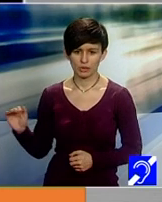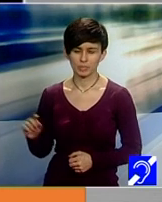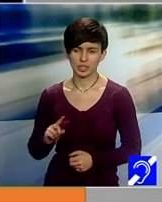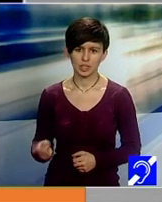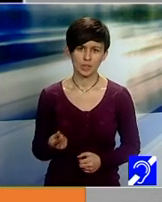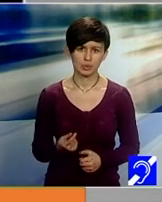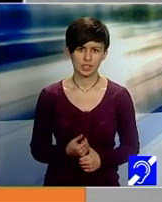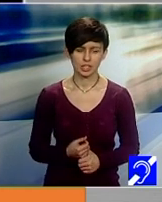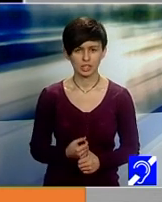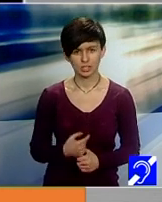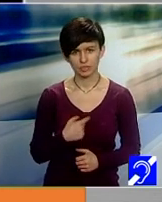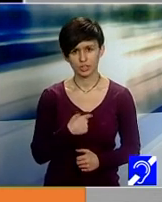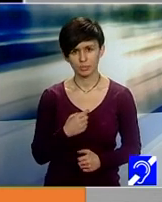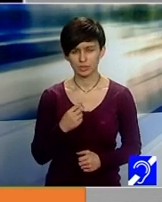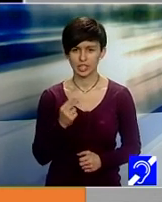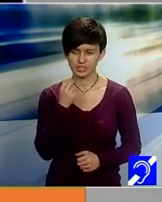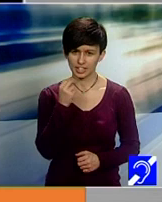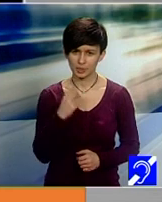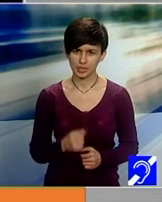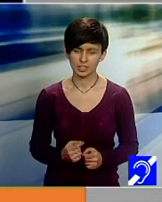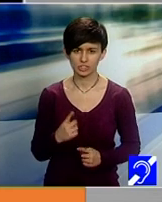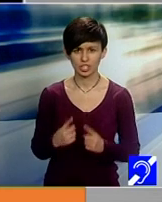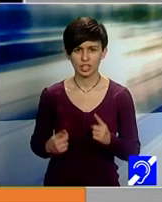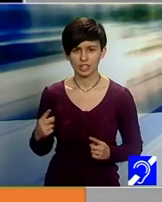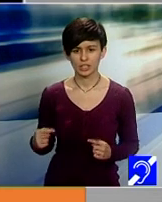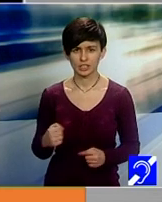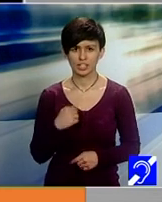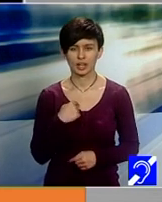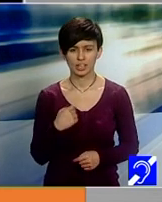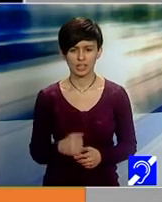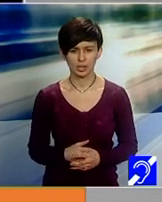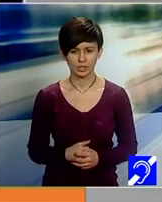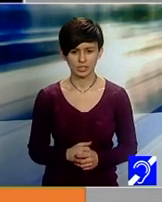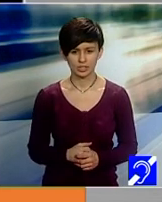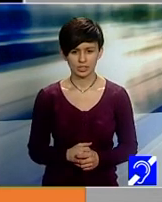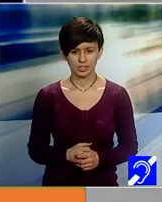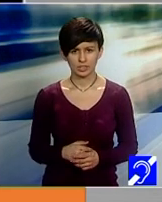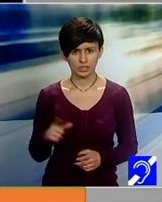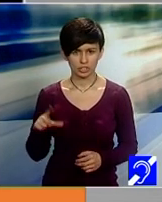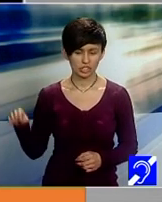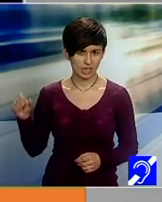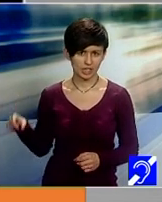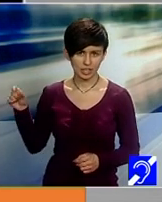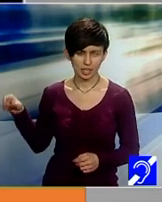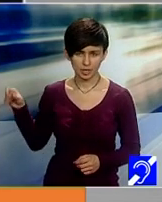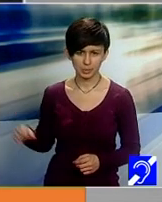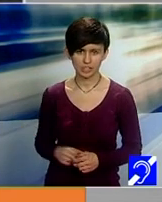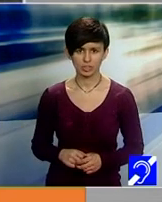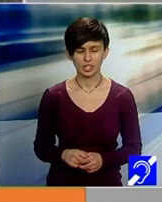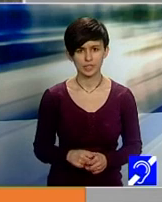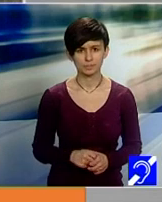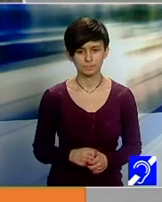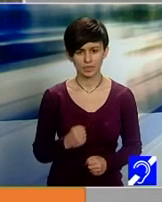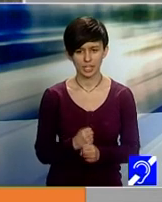ocazia să le mănânce dacă eu, doamna Stella și alții care se ocupă de așa